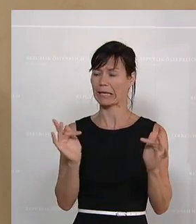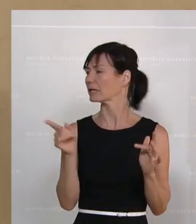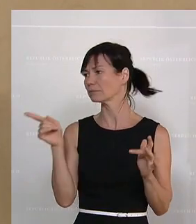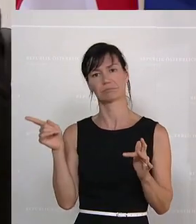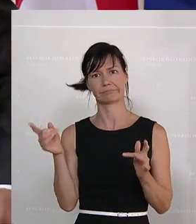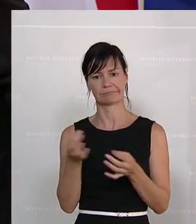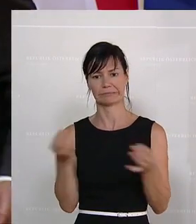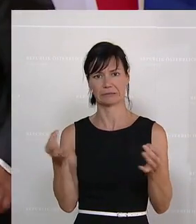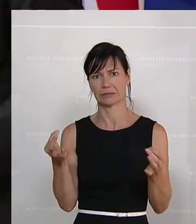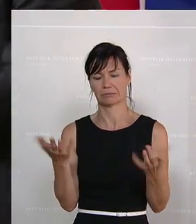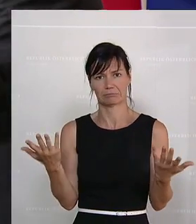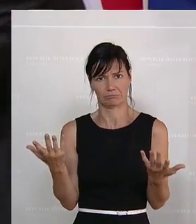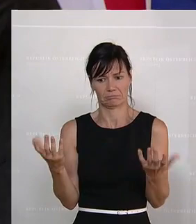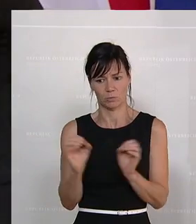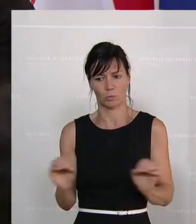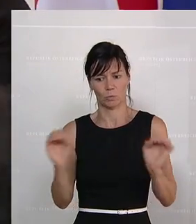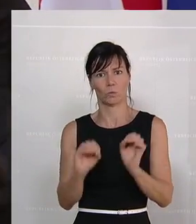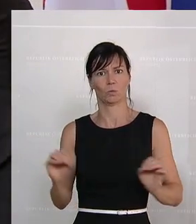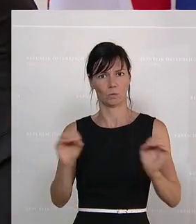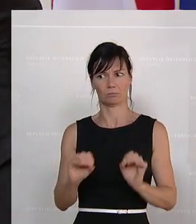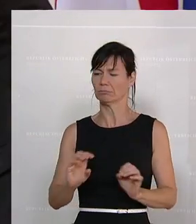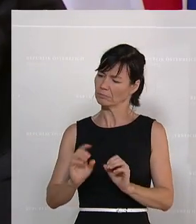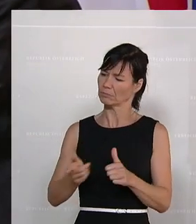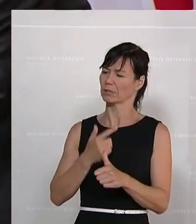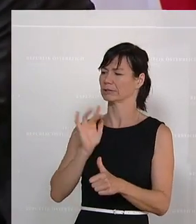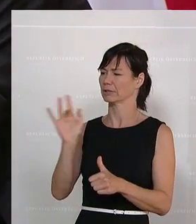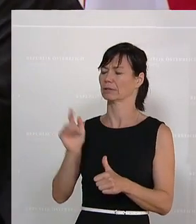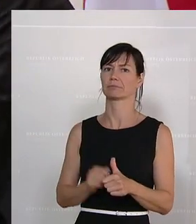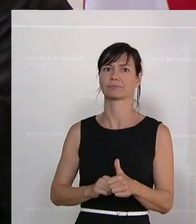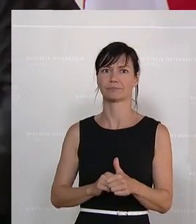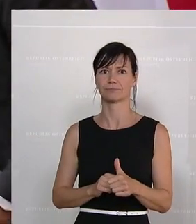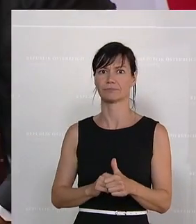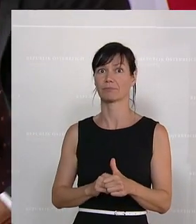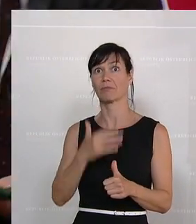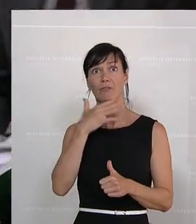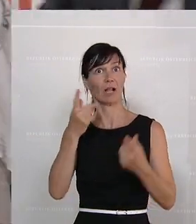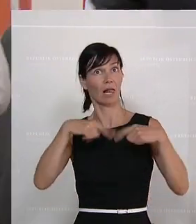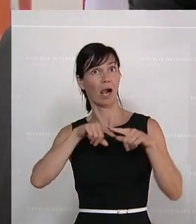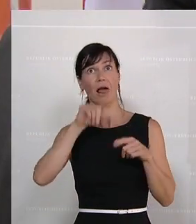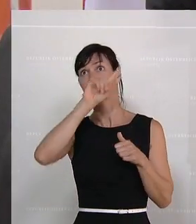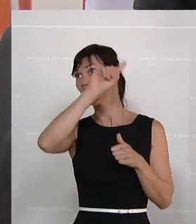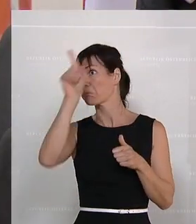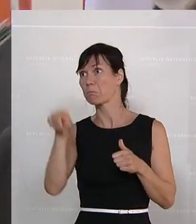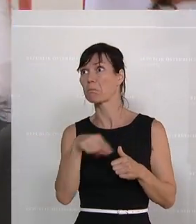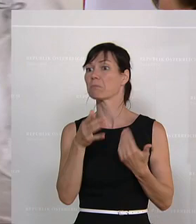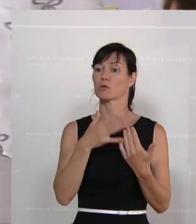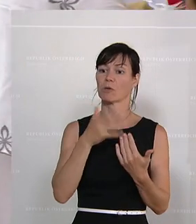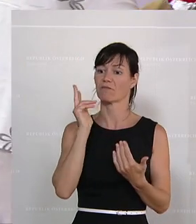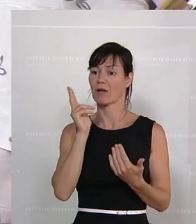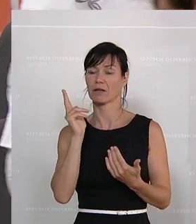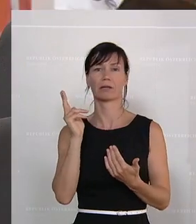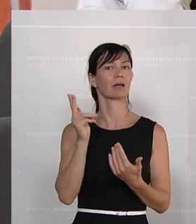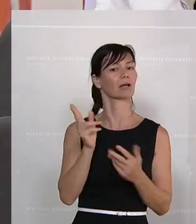paket gar nichts das ist die erste kritikpunkt es gibt eine reihe von ländern die haben gezeigt wie man zum beispiel in frankreich mit